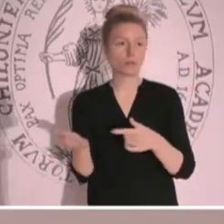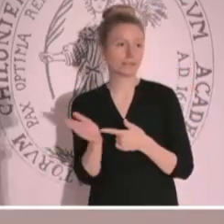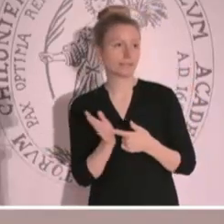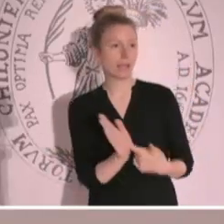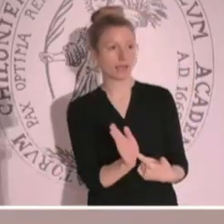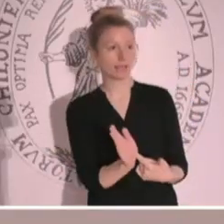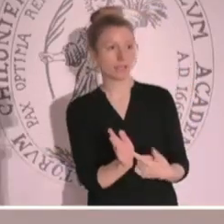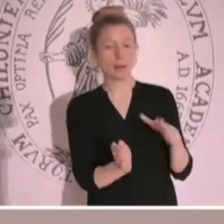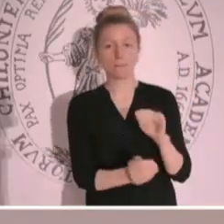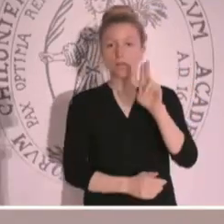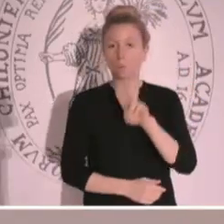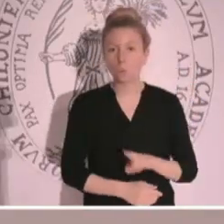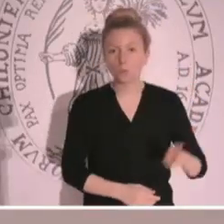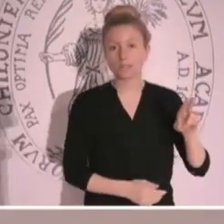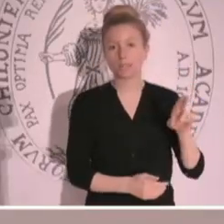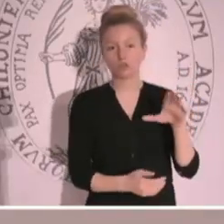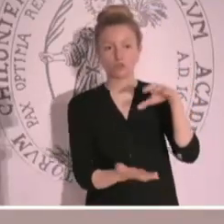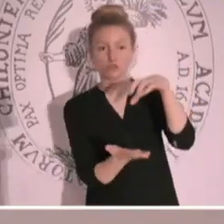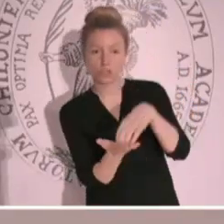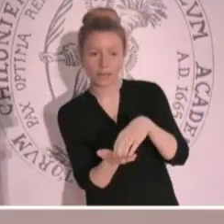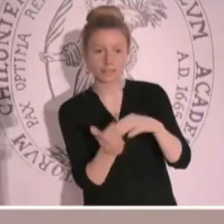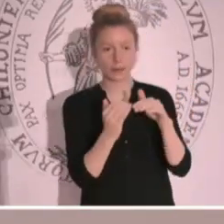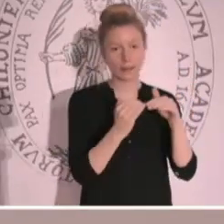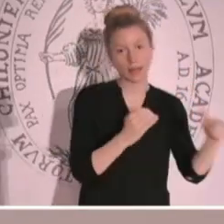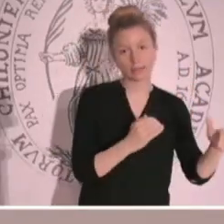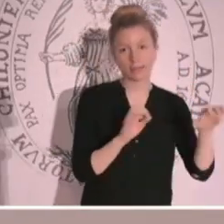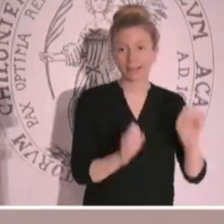gegenüber der Uni, der Stadt und auch dem Land.